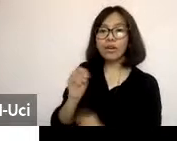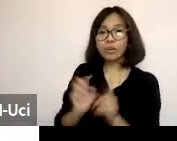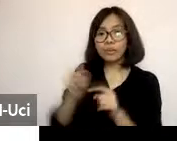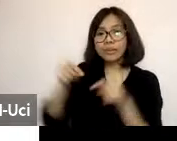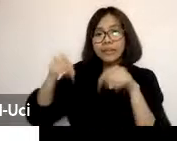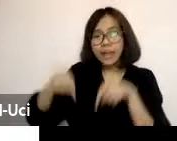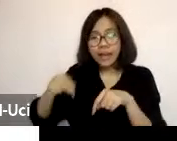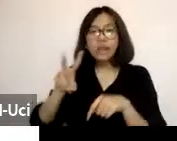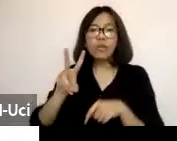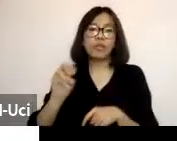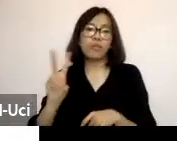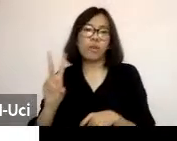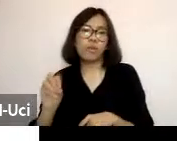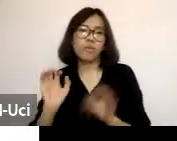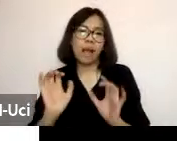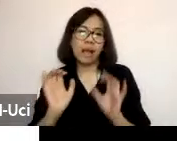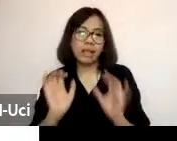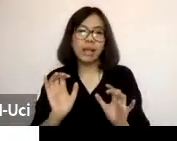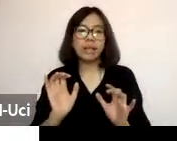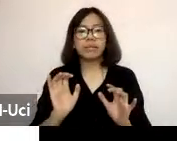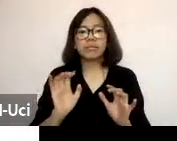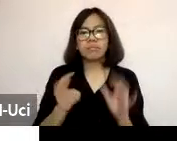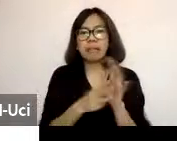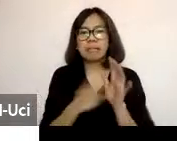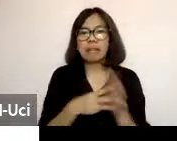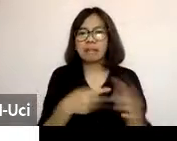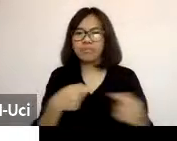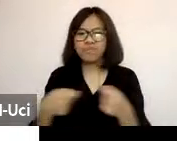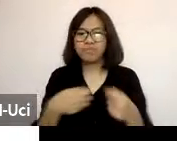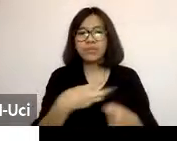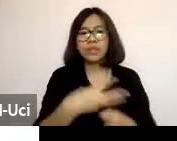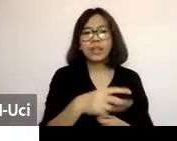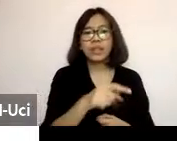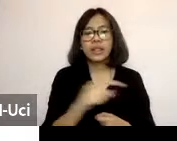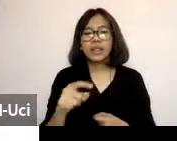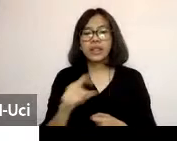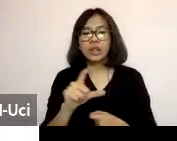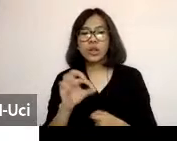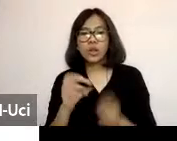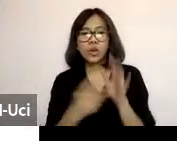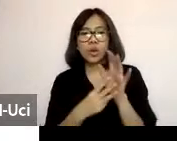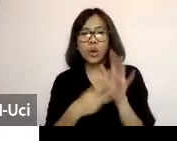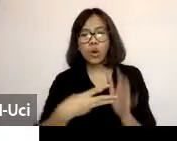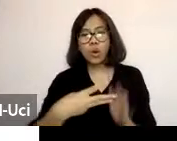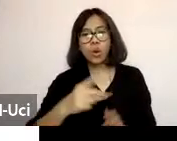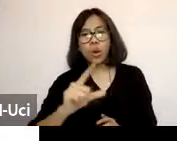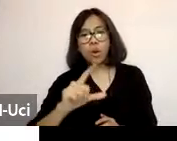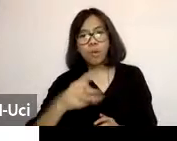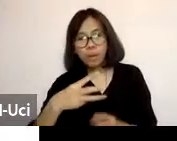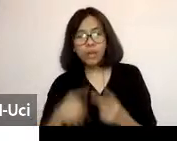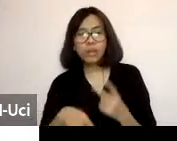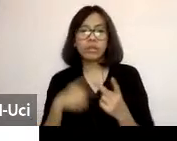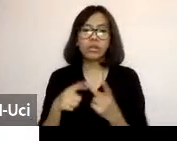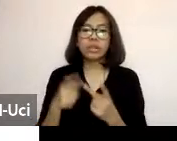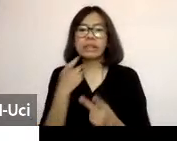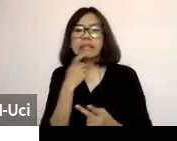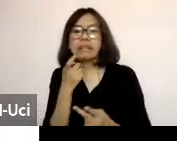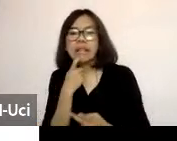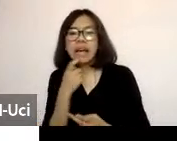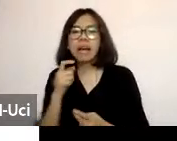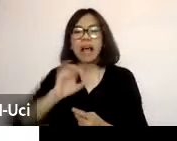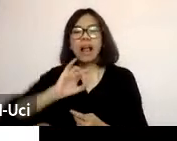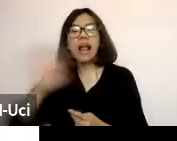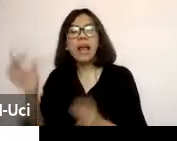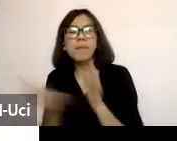ya kemudian soal pinjaman online malah merupakan bagian dari Persatuan itu sangat